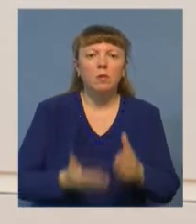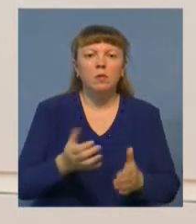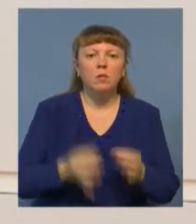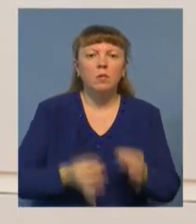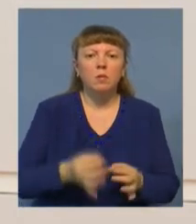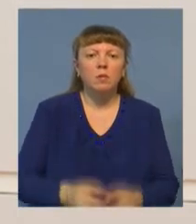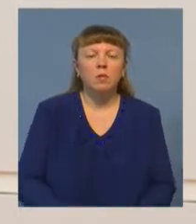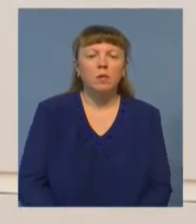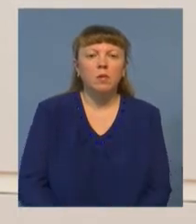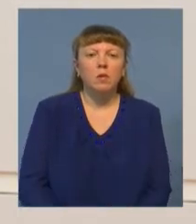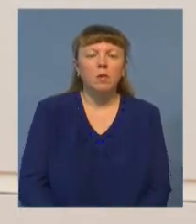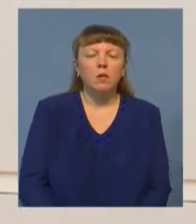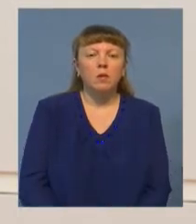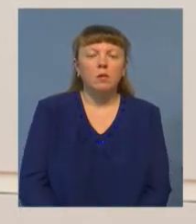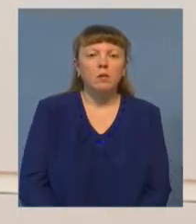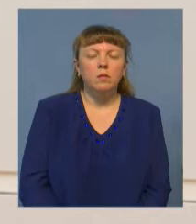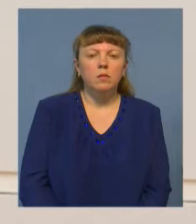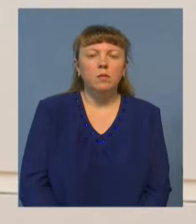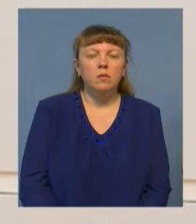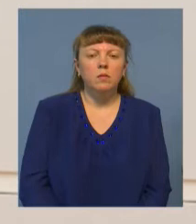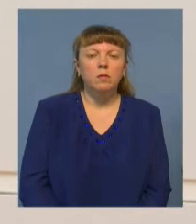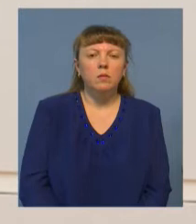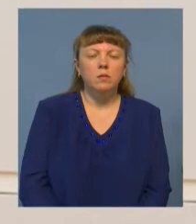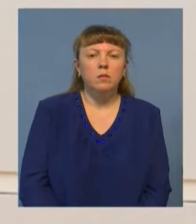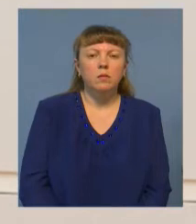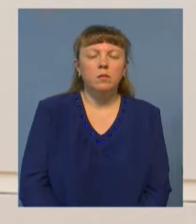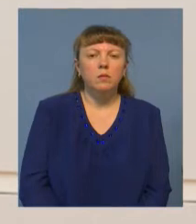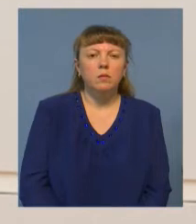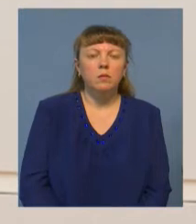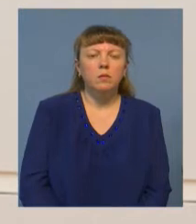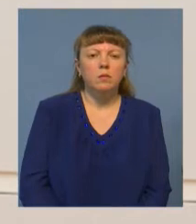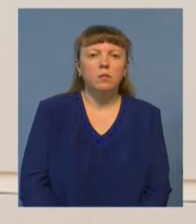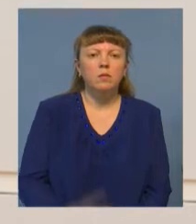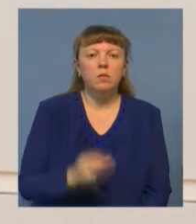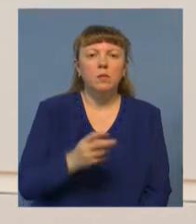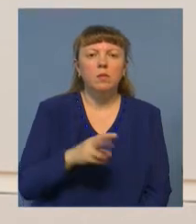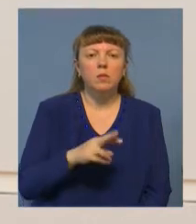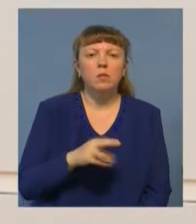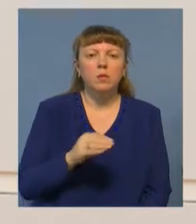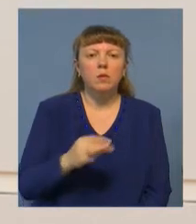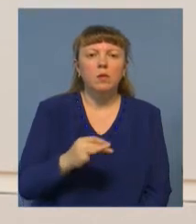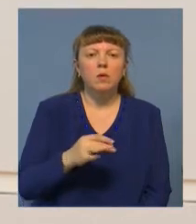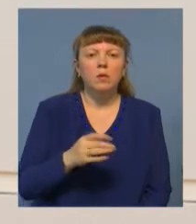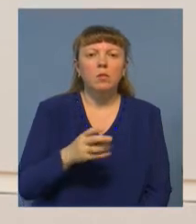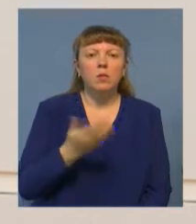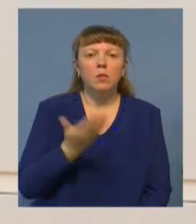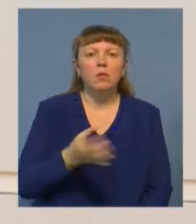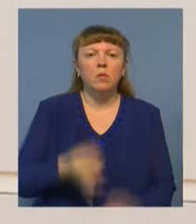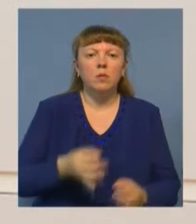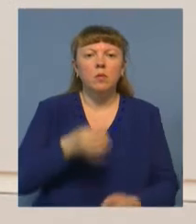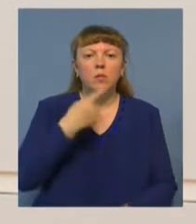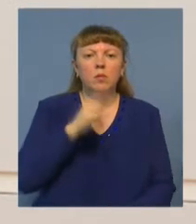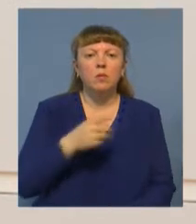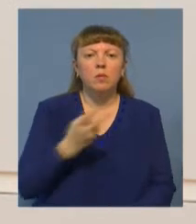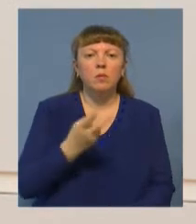порядке, юридический факт, который непосредственно порождает юридические последствия. Вот в какой суд может обратиться гражданин,